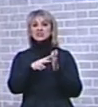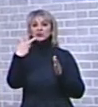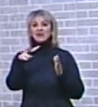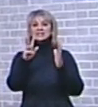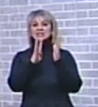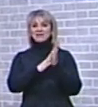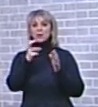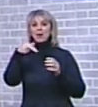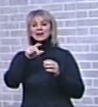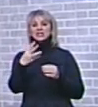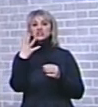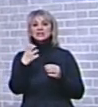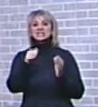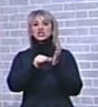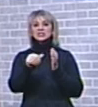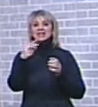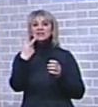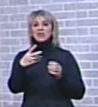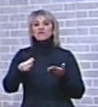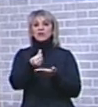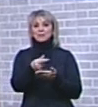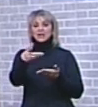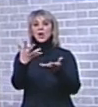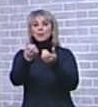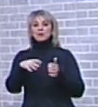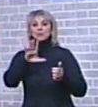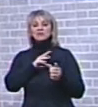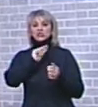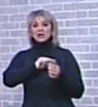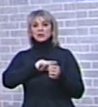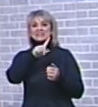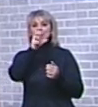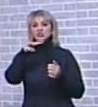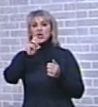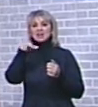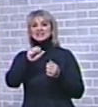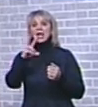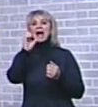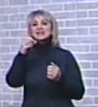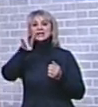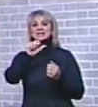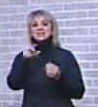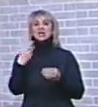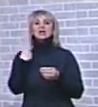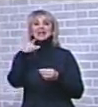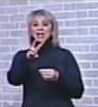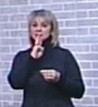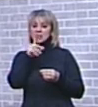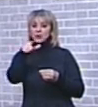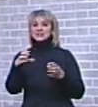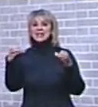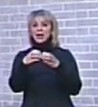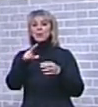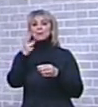и 29 марта 462 выплаты получили бывшие работники замчаловского антрацита. С долгами по зарплате за